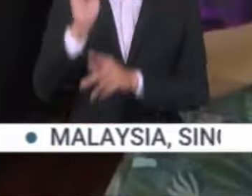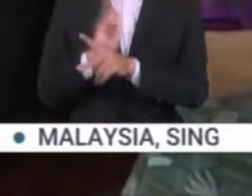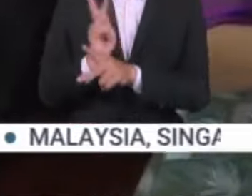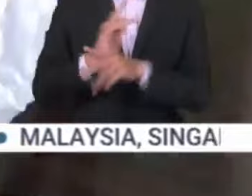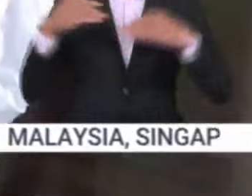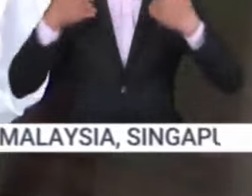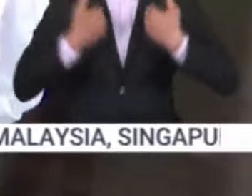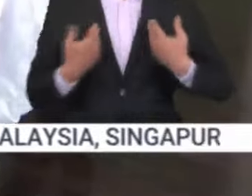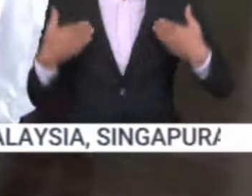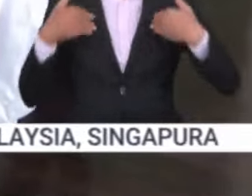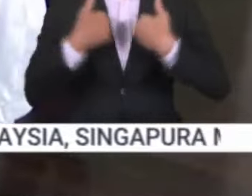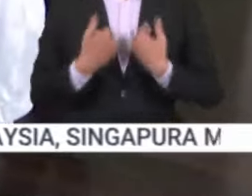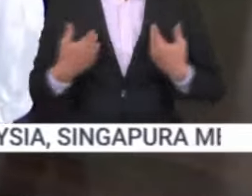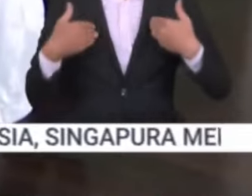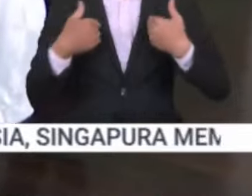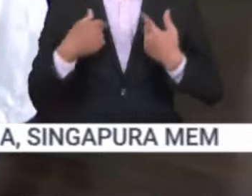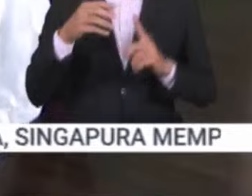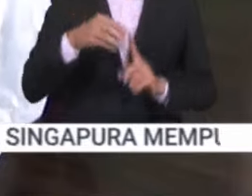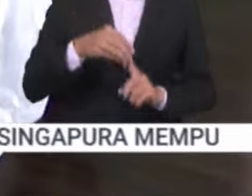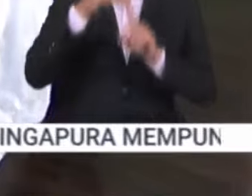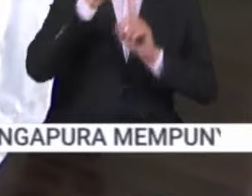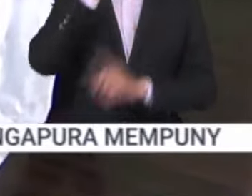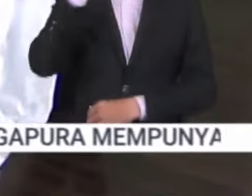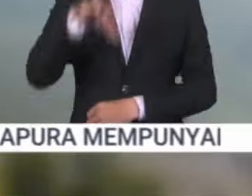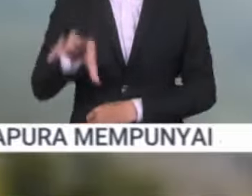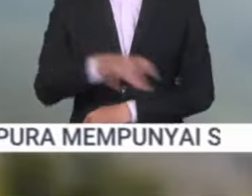penjagaan hidupan liar, terutama gajah ini.